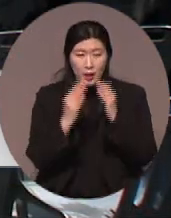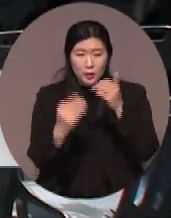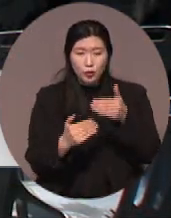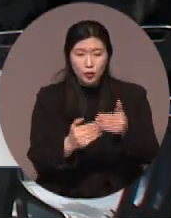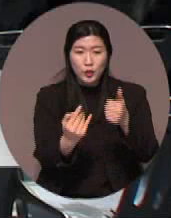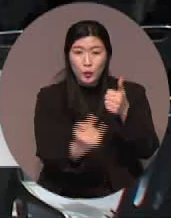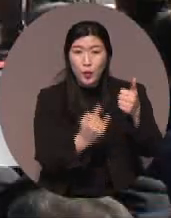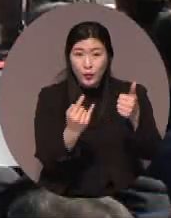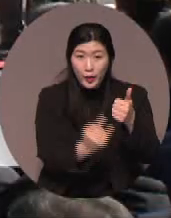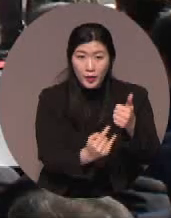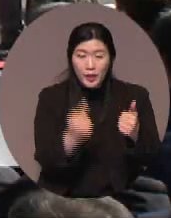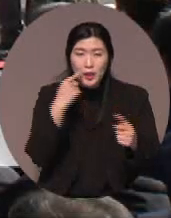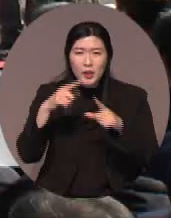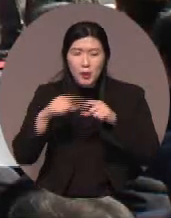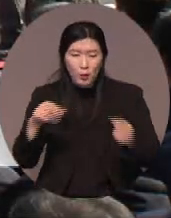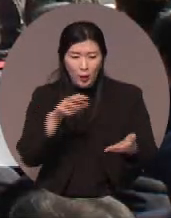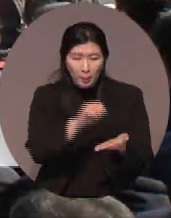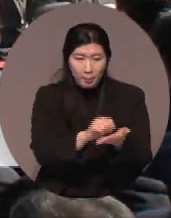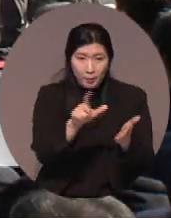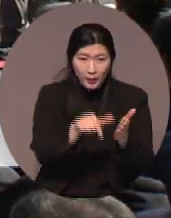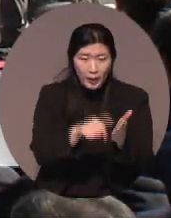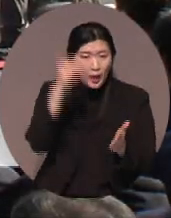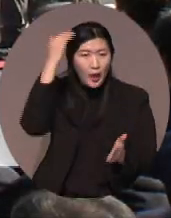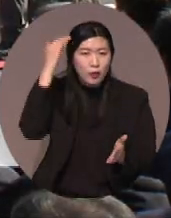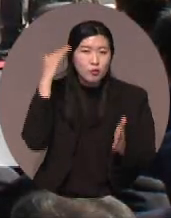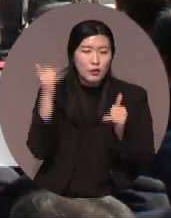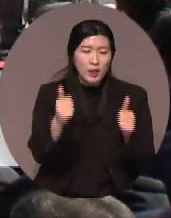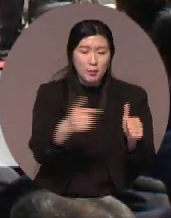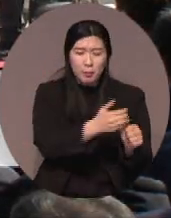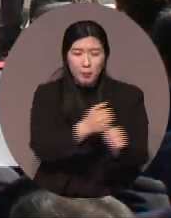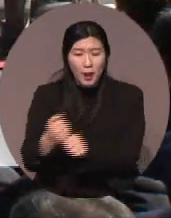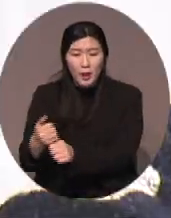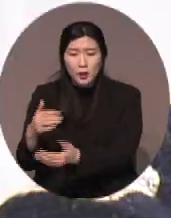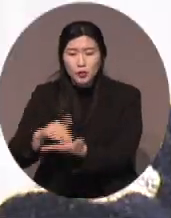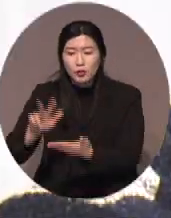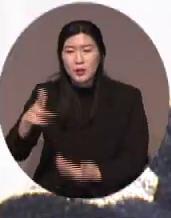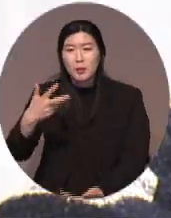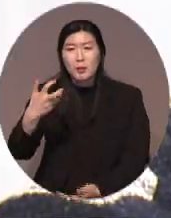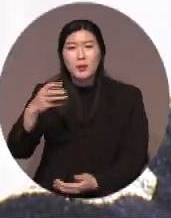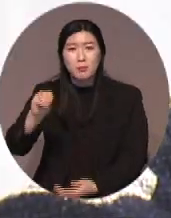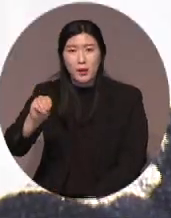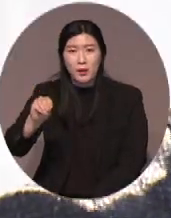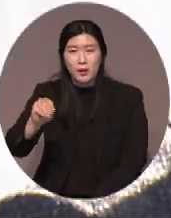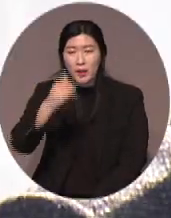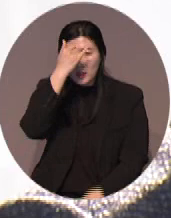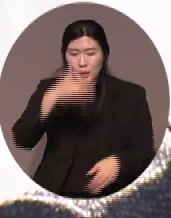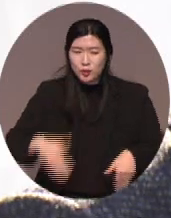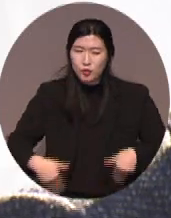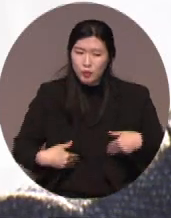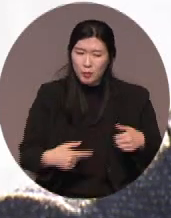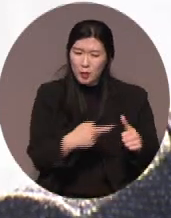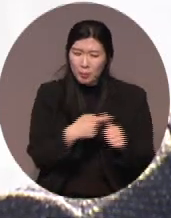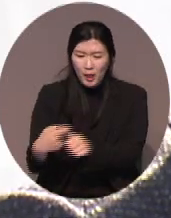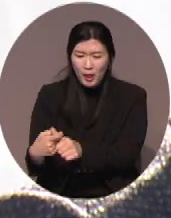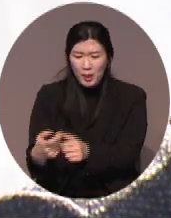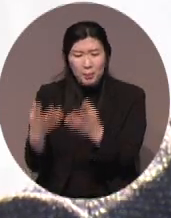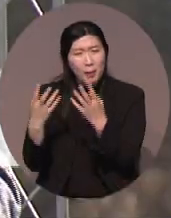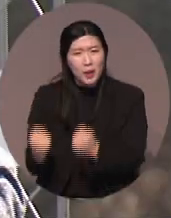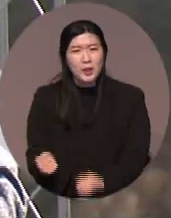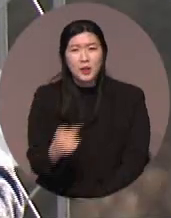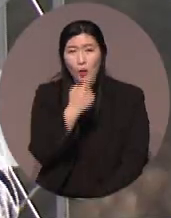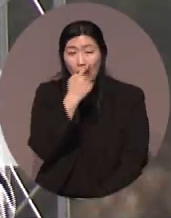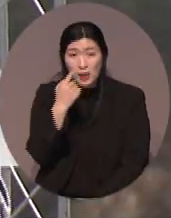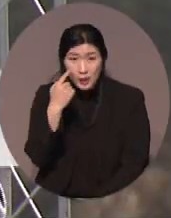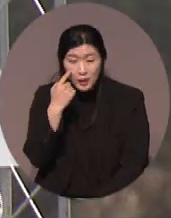일제강점기 강제동원된 조선인은 780만 명에 달하며 충남에서도 수십만명 이상이 끌려간 것으로